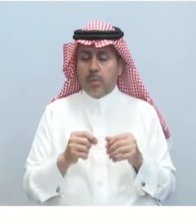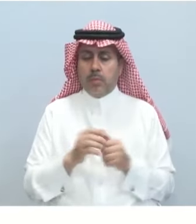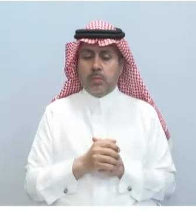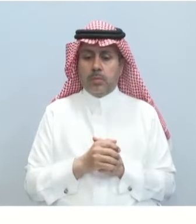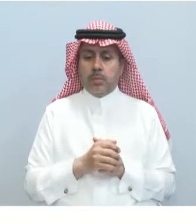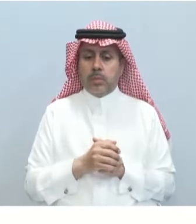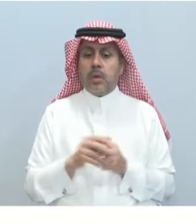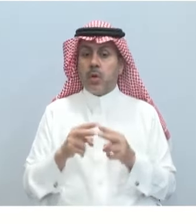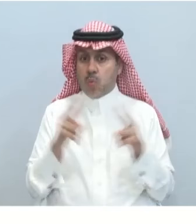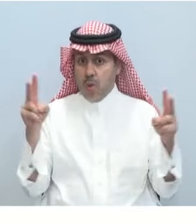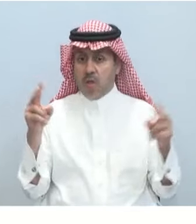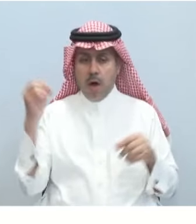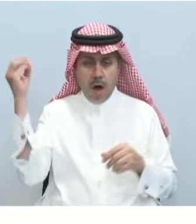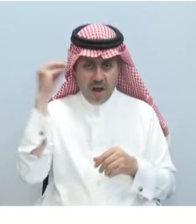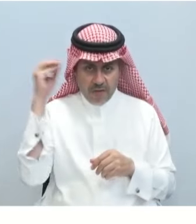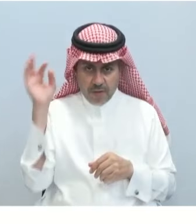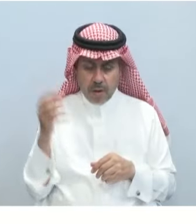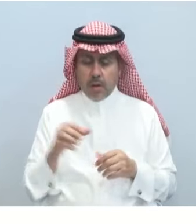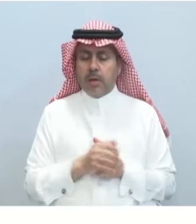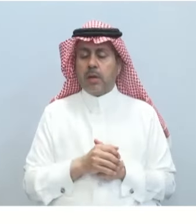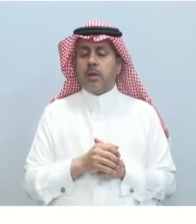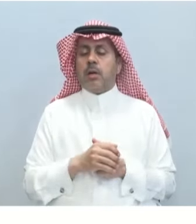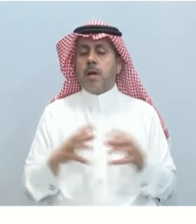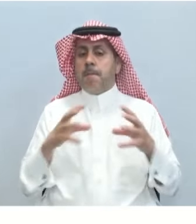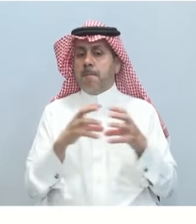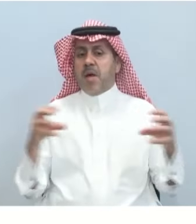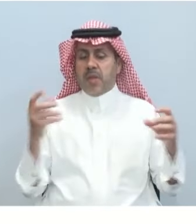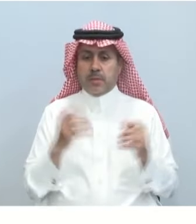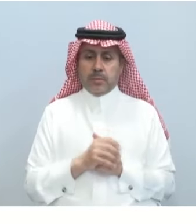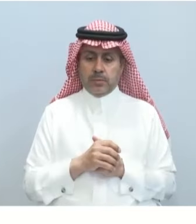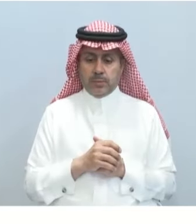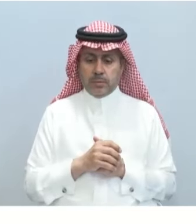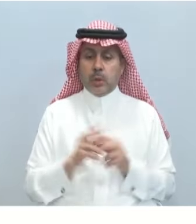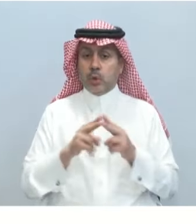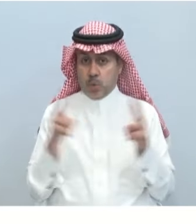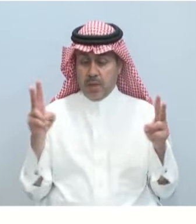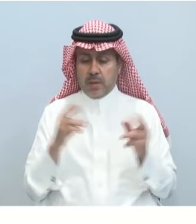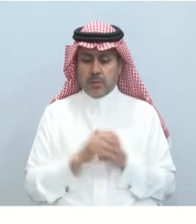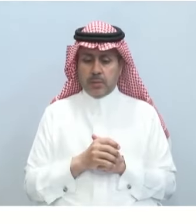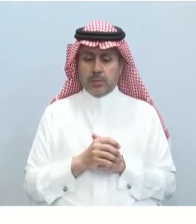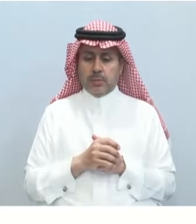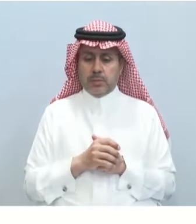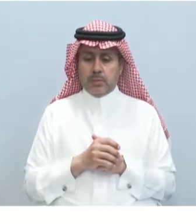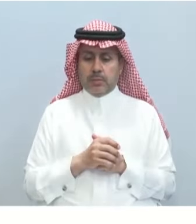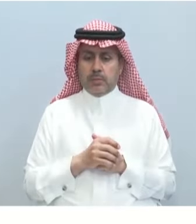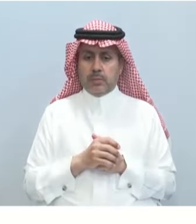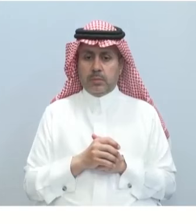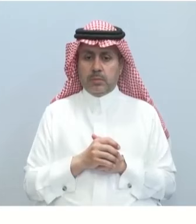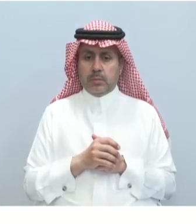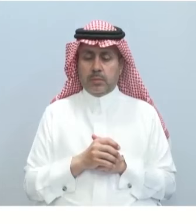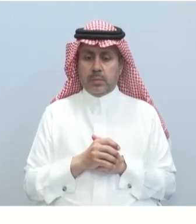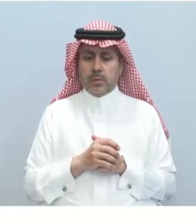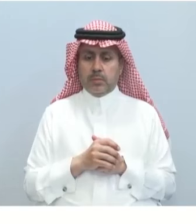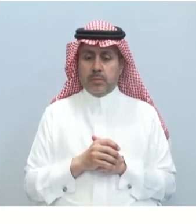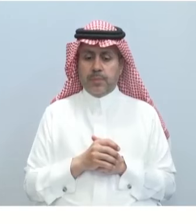النظام لابد ان يعرف ما يقصده هذا المنظم لابد ان يعرف ما ما يقصده هذا المنظم ولربما